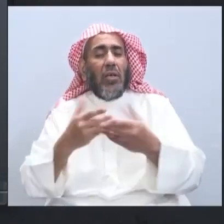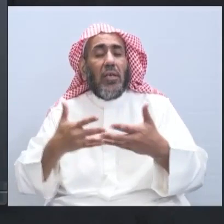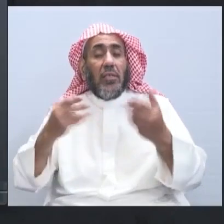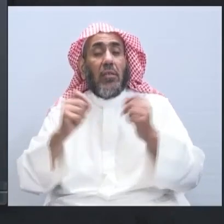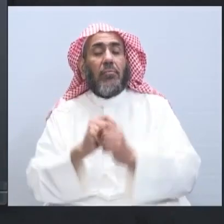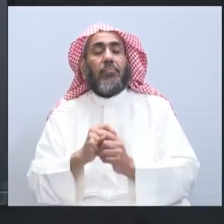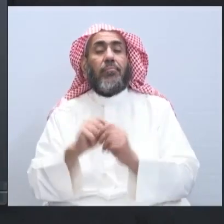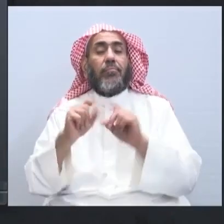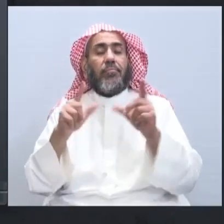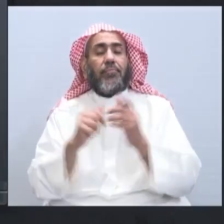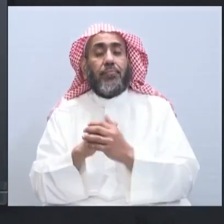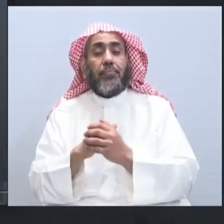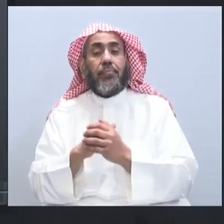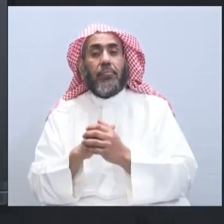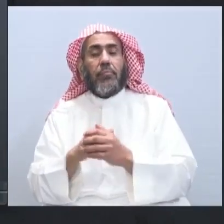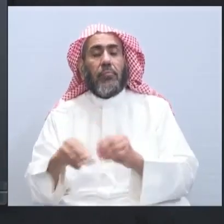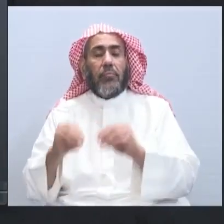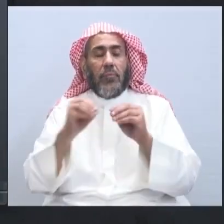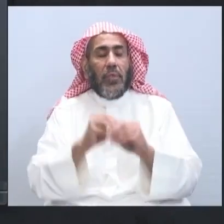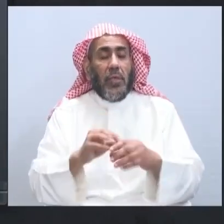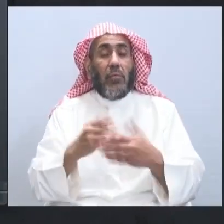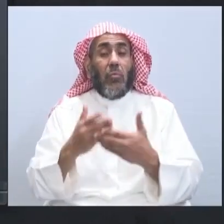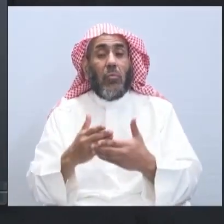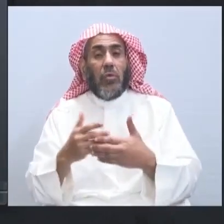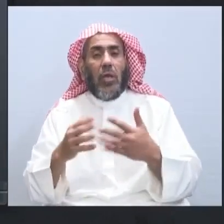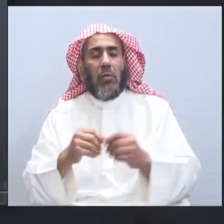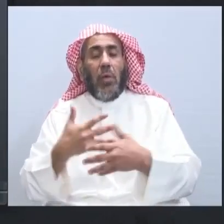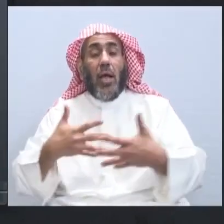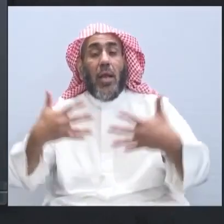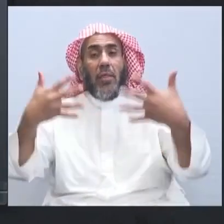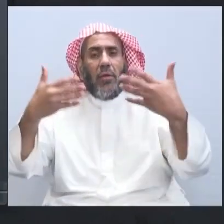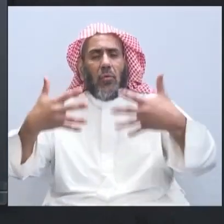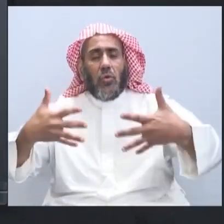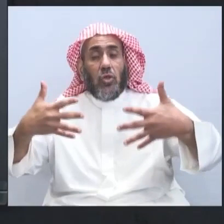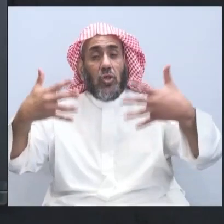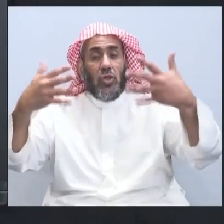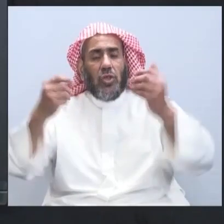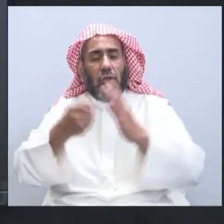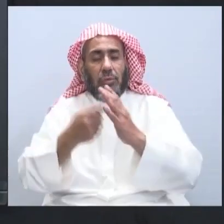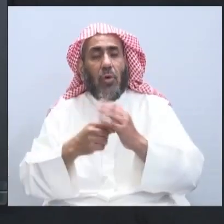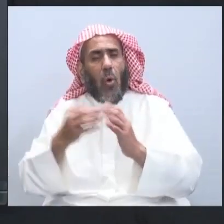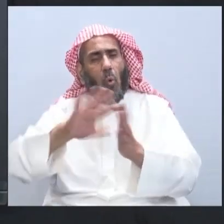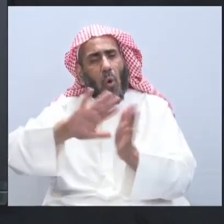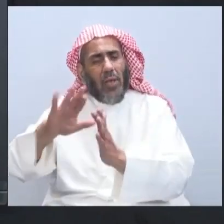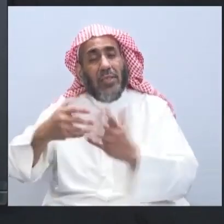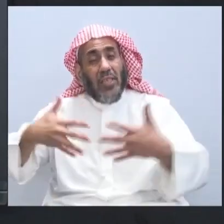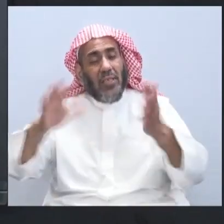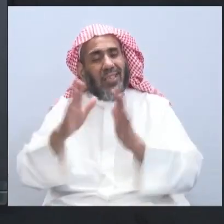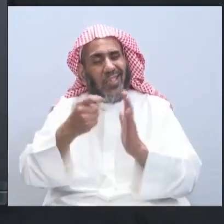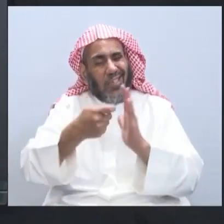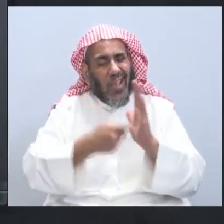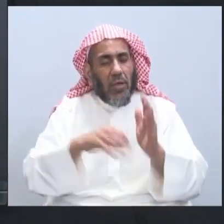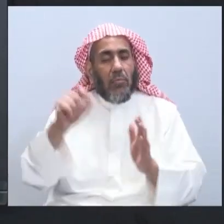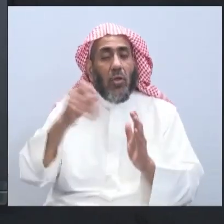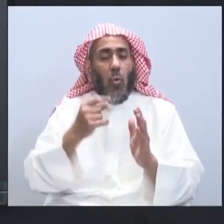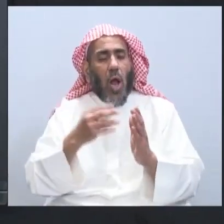شعر المنثور انتقلنا الى الجانب الاخر وهو جانب النثر جانب النثر عرفنا كيف ان النثر ايضا وهو